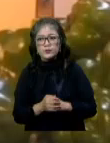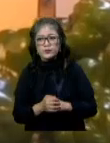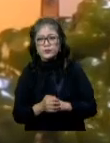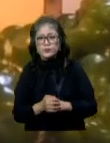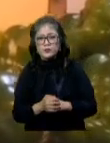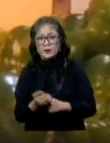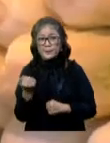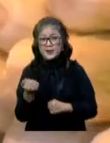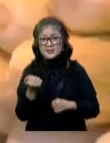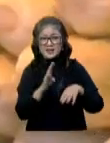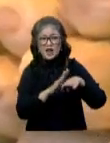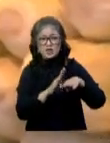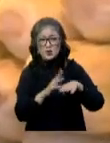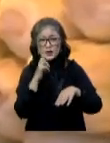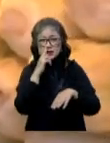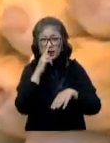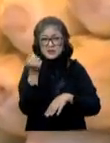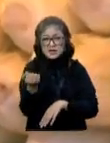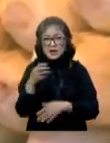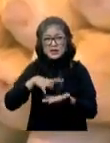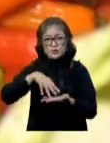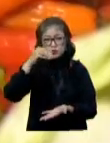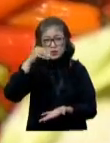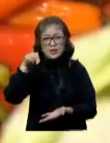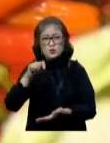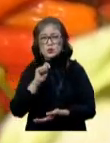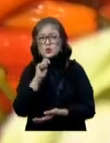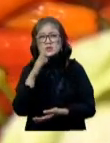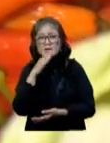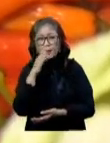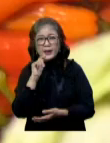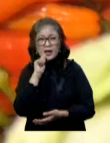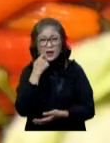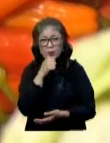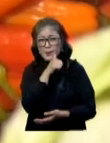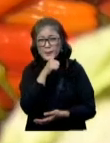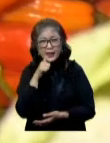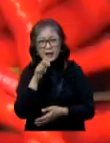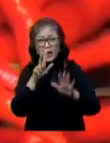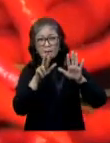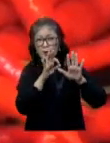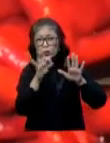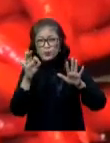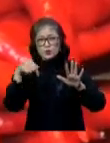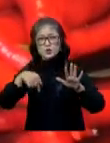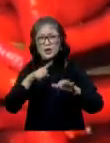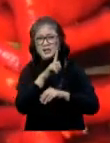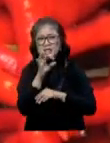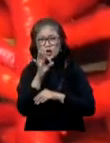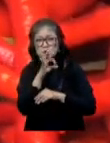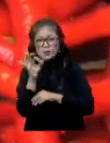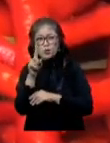Di pasar tradisional Senen, Jakarta Pusat, cabai rawit merah yang semula Rp80.000 kini tembus Rp100.000 per